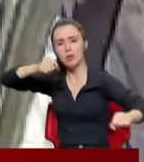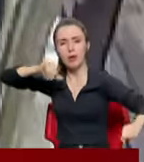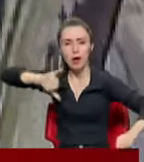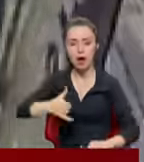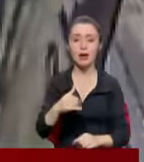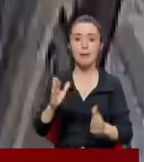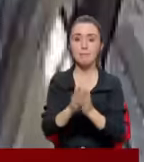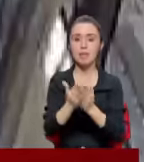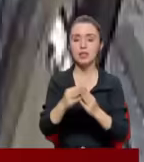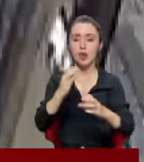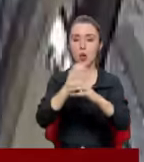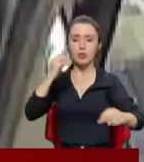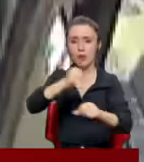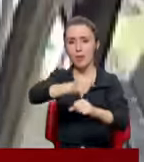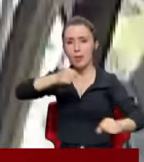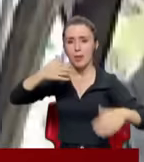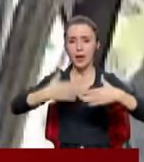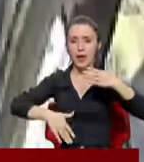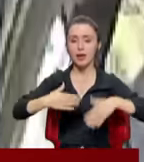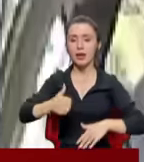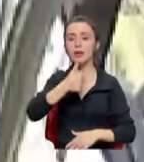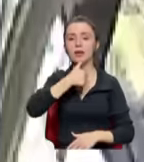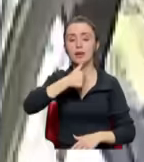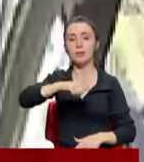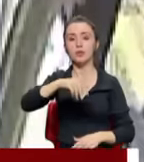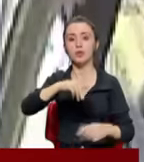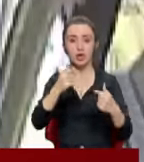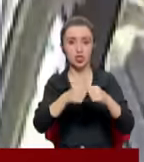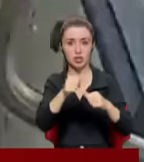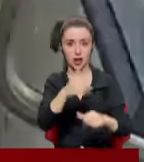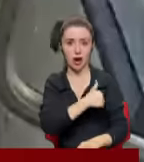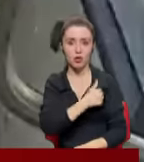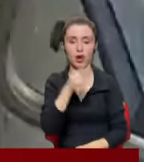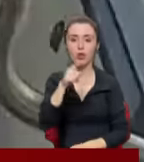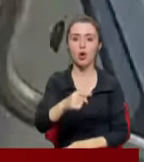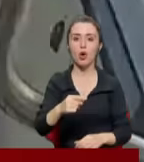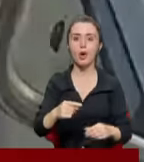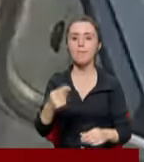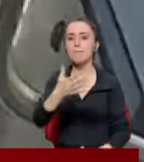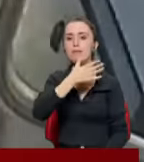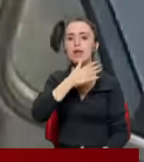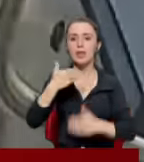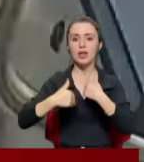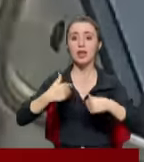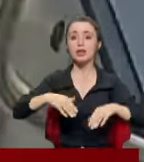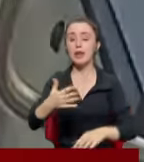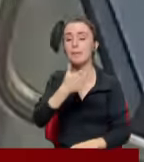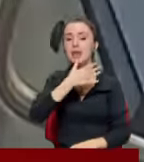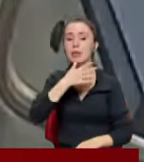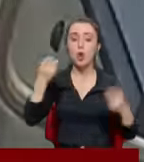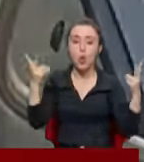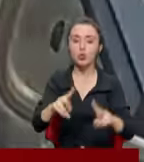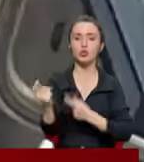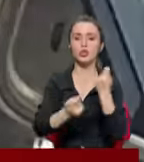Mersin'de otobüste darp edilen engelli yaşlı adam ve eşinin avukatı Hasan Hüseyin Öztürk suçun kasten yaralama değil kasten öldürmeye